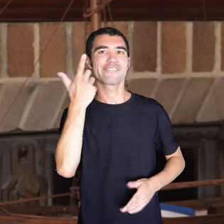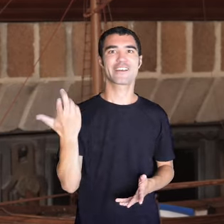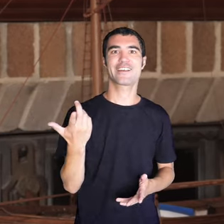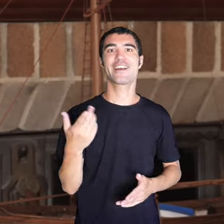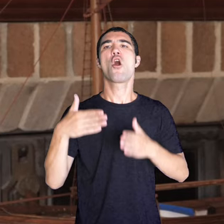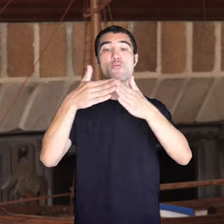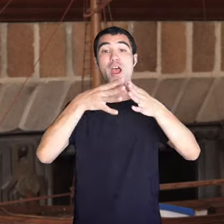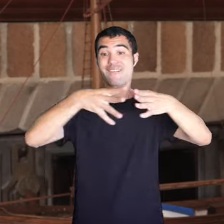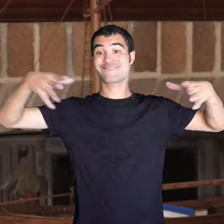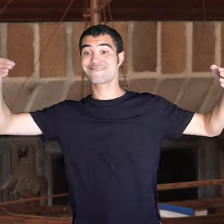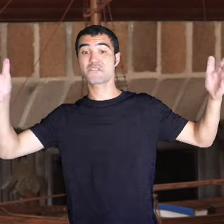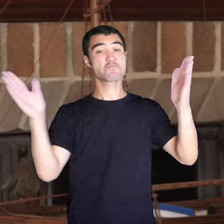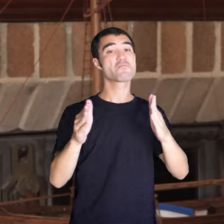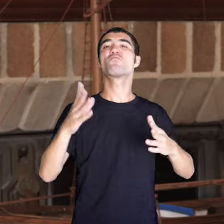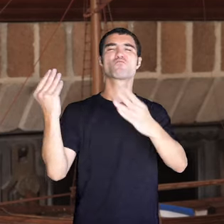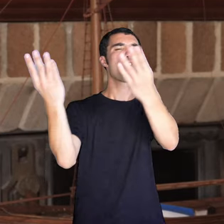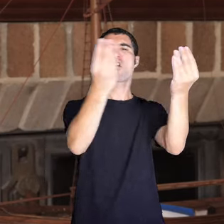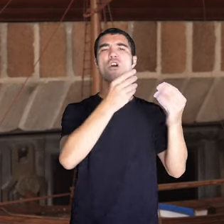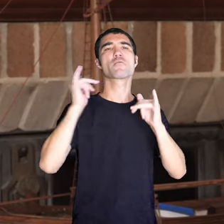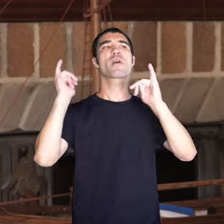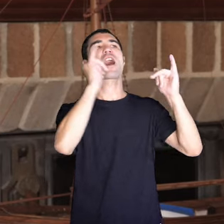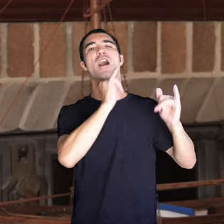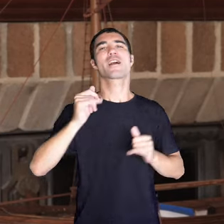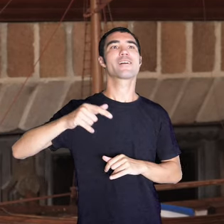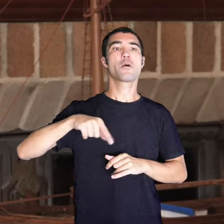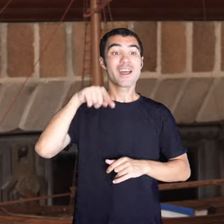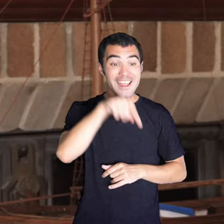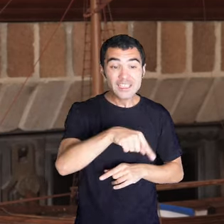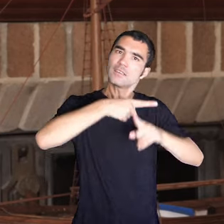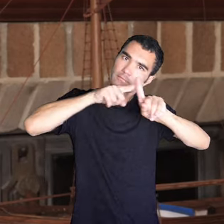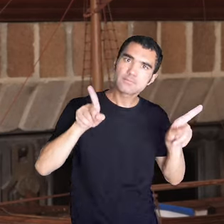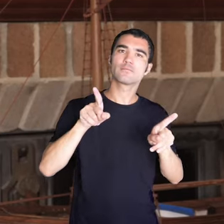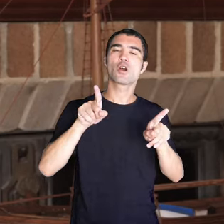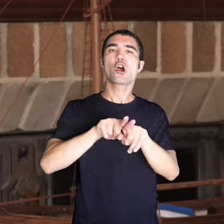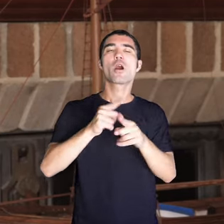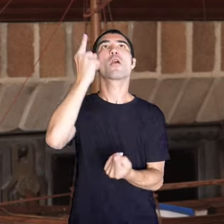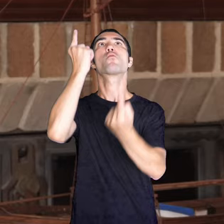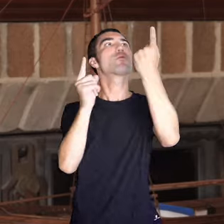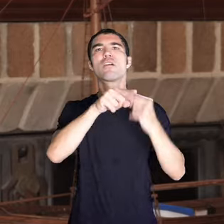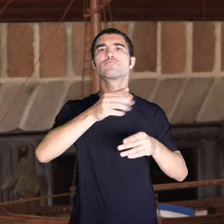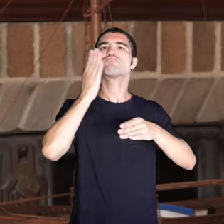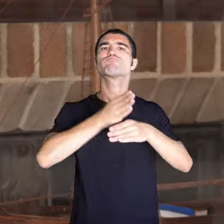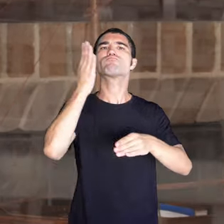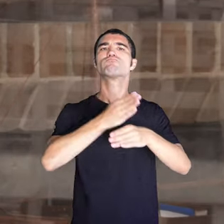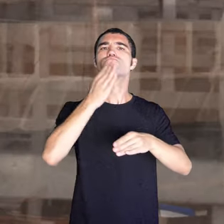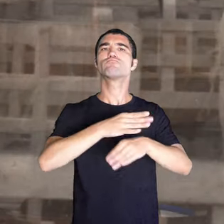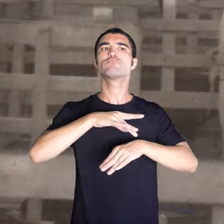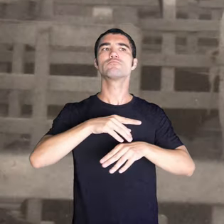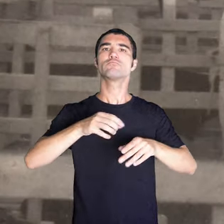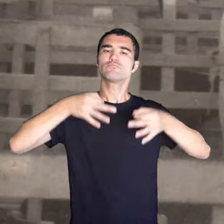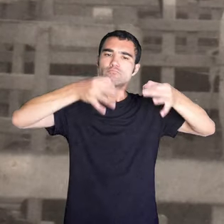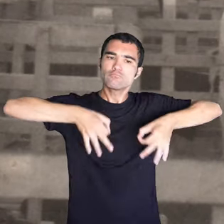s'ha passejat en barca. Però una cosa ja un poc fixa, regular, així, no s'havia